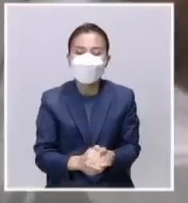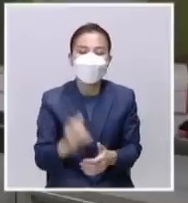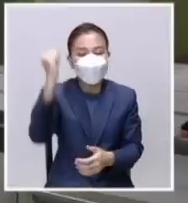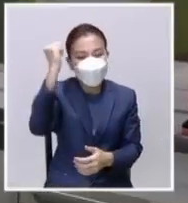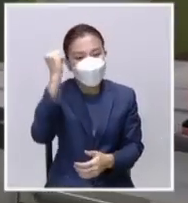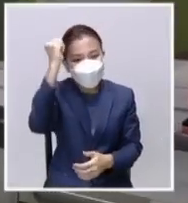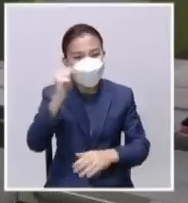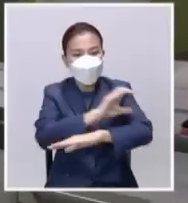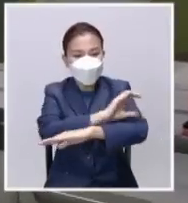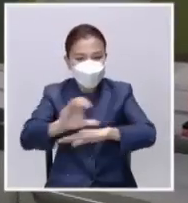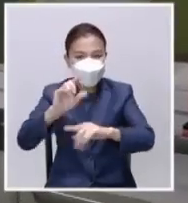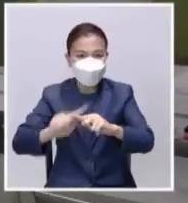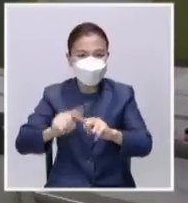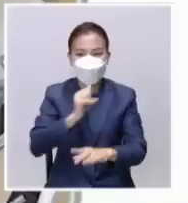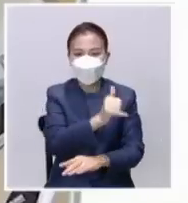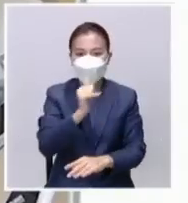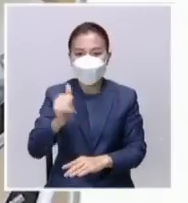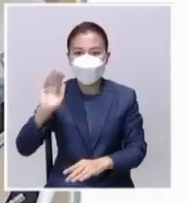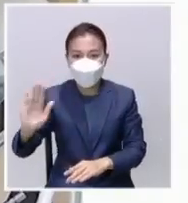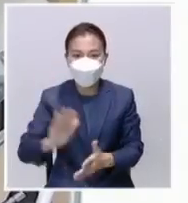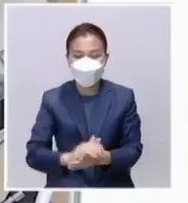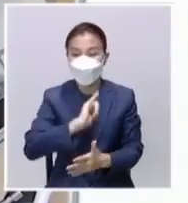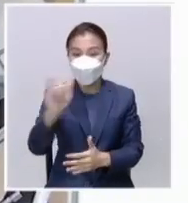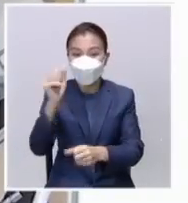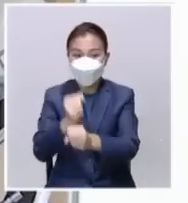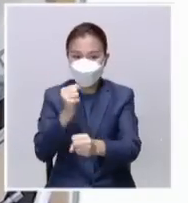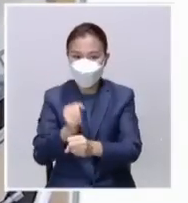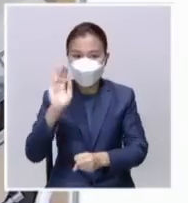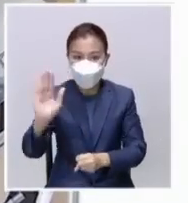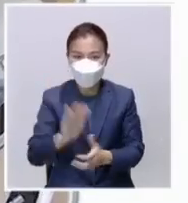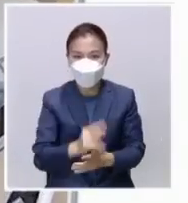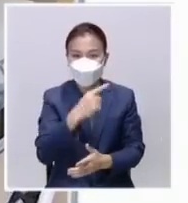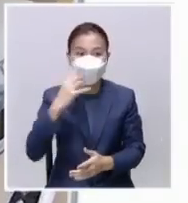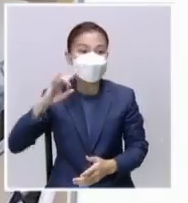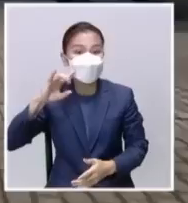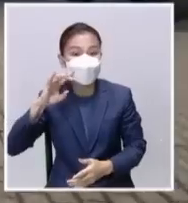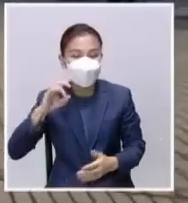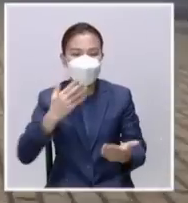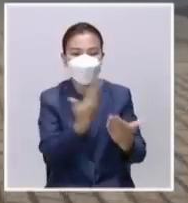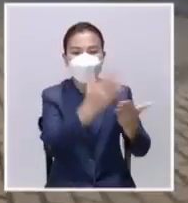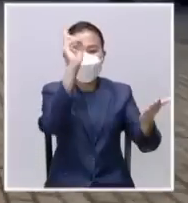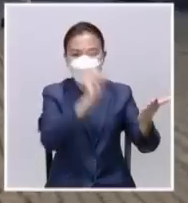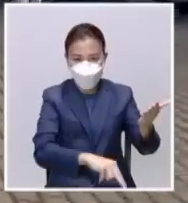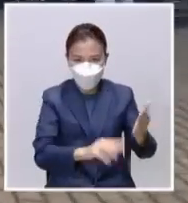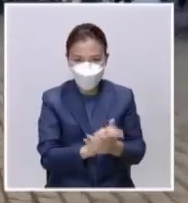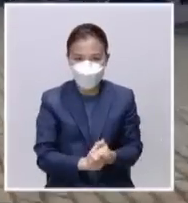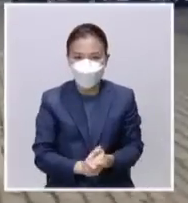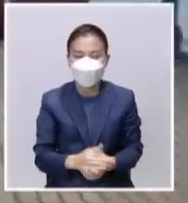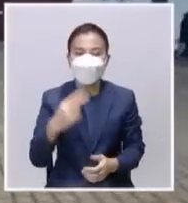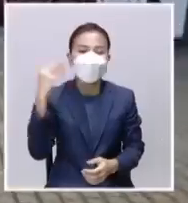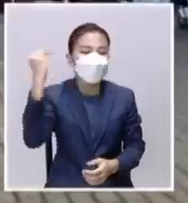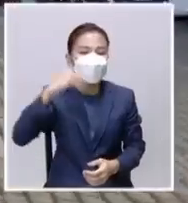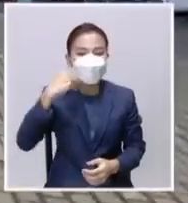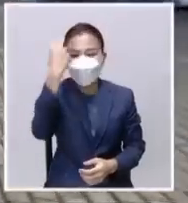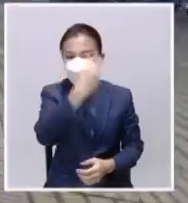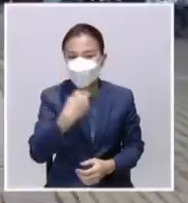ณะและห้ามเดินทางไปทำงานด้วยค่ะหากฝ่าฝืนจะถูกปรับเงินนะคะนอกจากนี้ก็ยังรวมถึงคำสั่งให้ตรวจเชื้อรายวันส